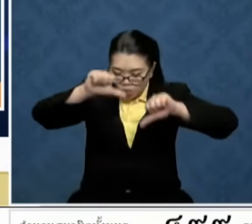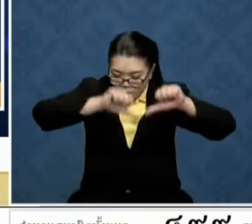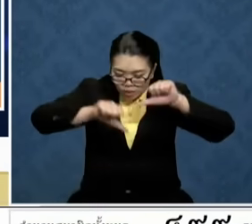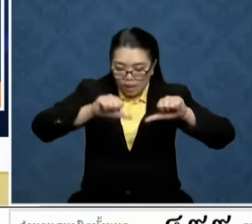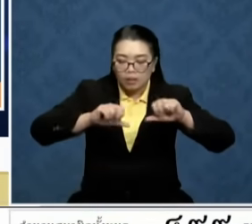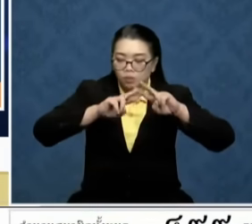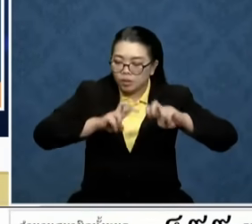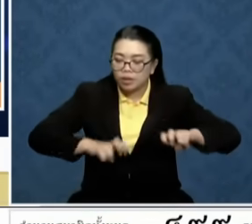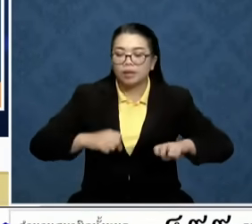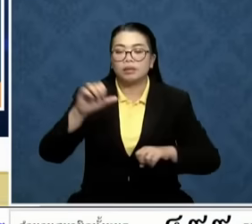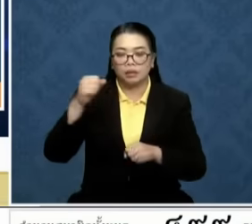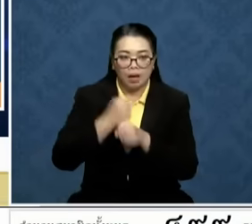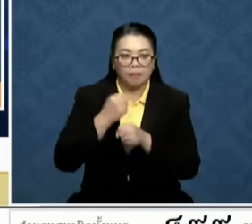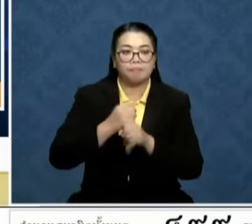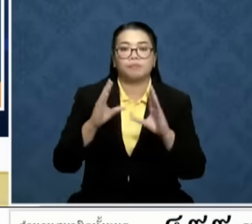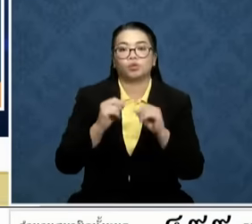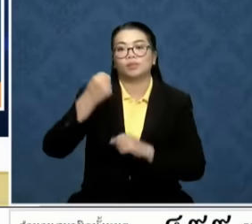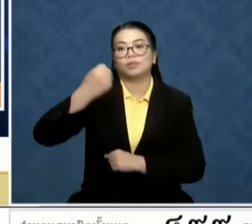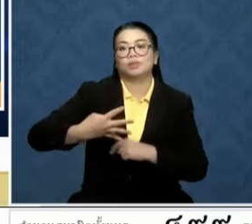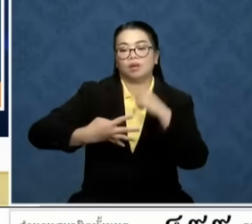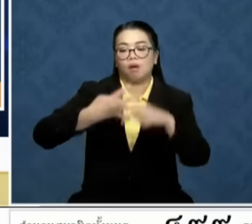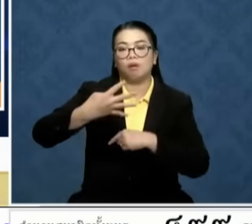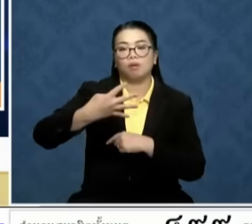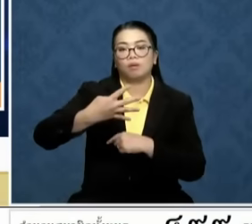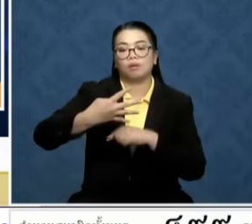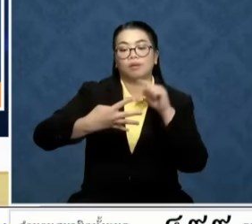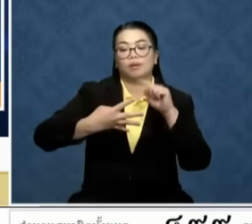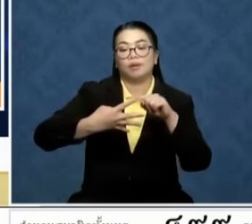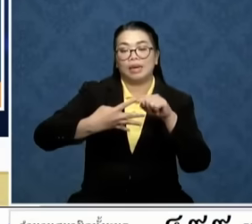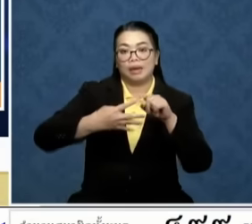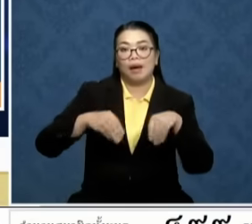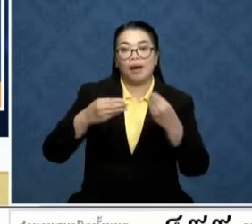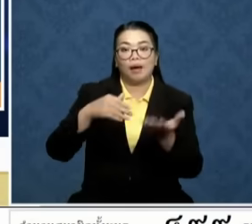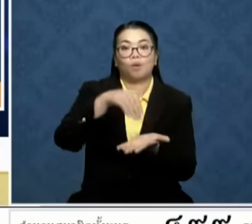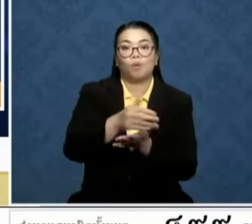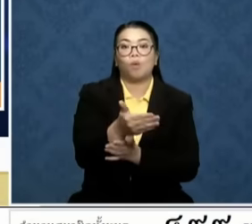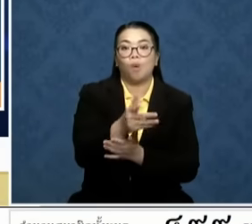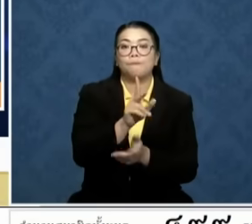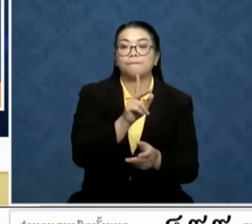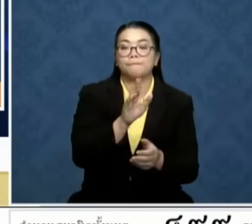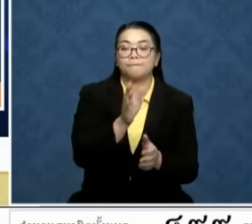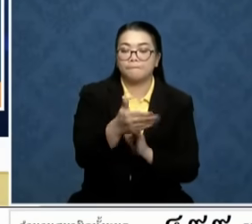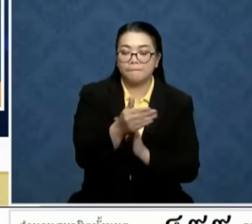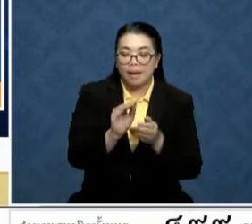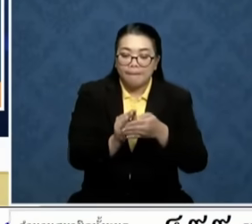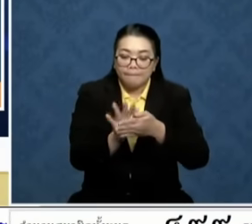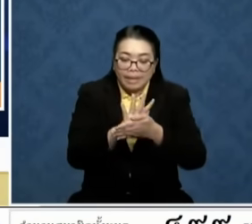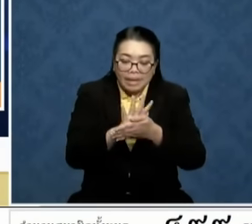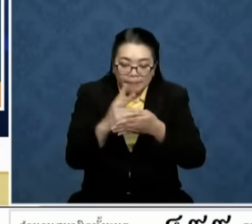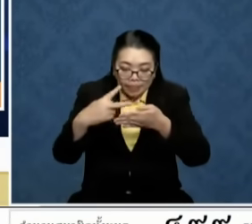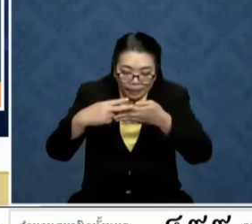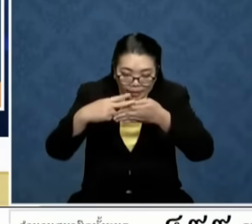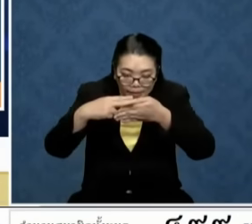ข้อในการประชุมของเขา 1ให้กรมประมงเก็บตัวอย่างครีบโดยไม่ทำให้ปลาตาย